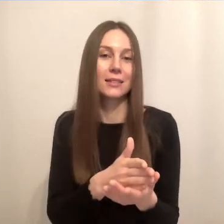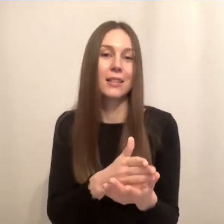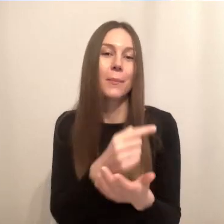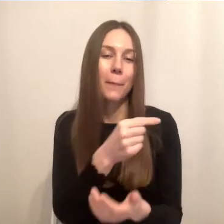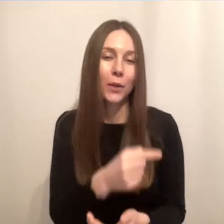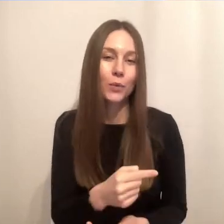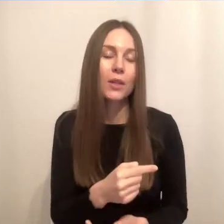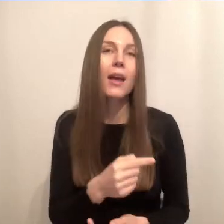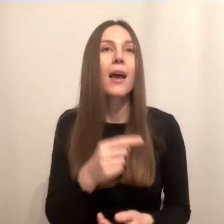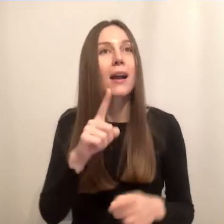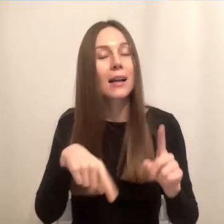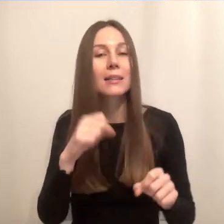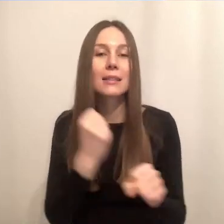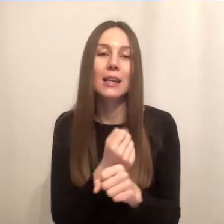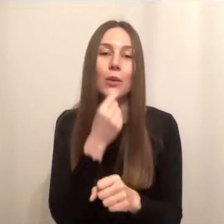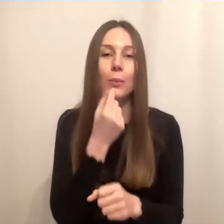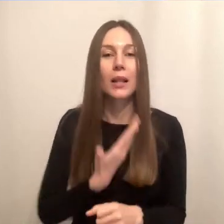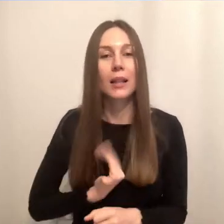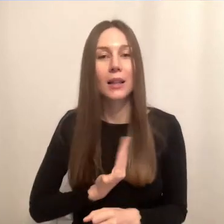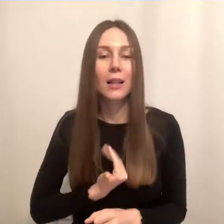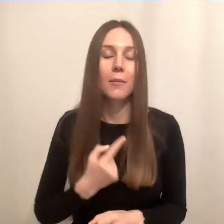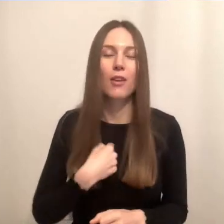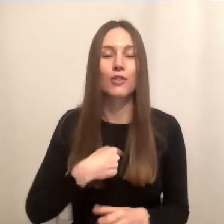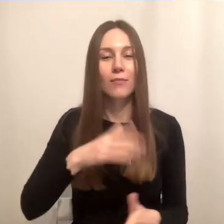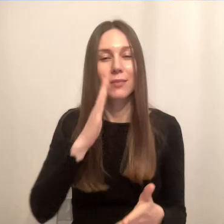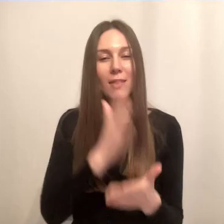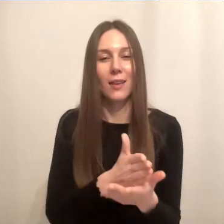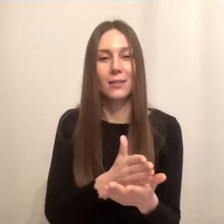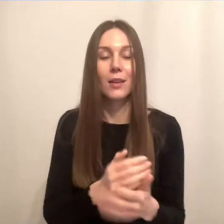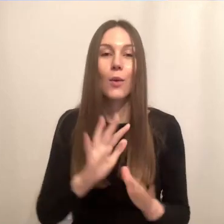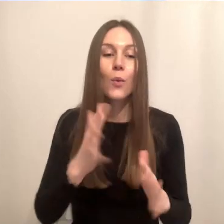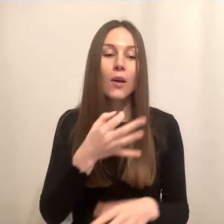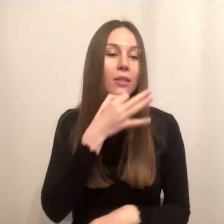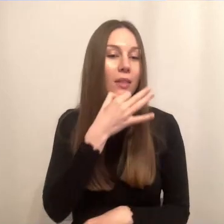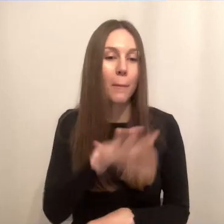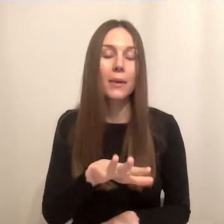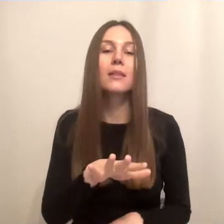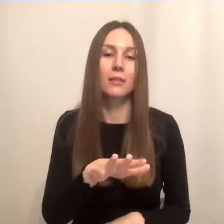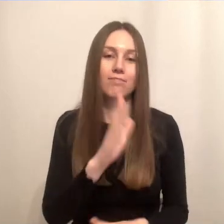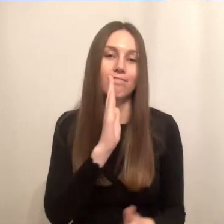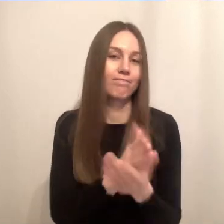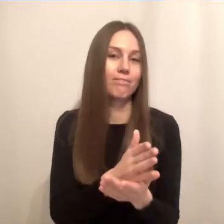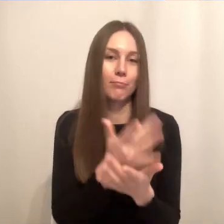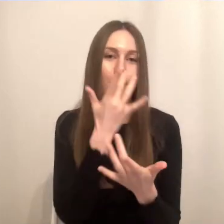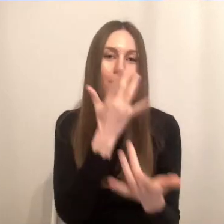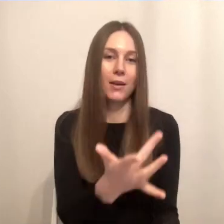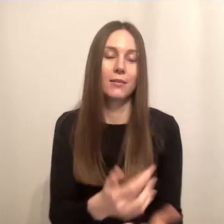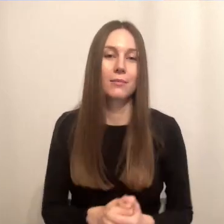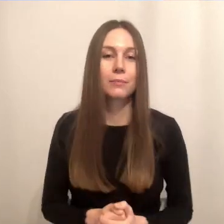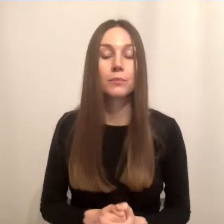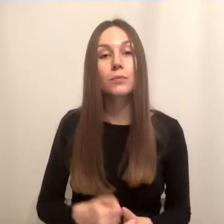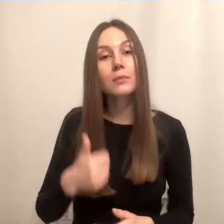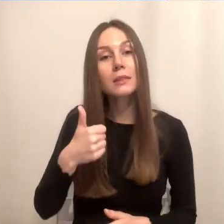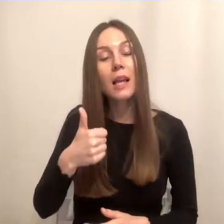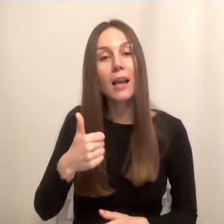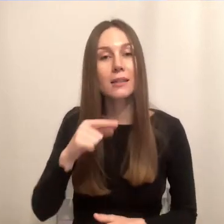reiktų daugiau lankstumo, bet esu pakankamai tiesų žmogus ir jeigu kažkas nepatinka, tai tikrai parodau. Iš gerųjų savybių